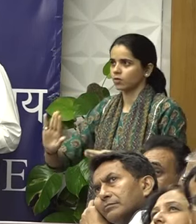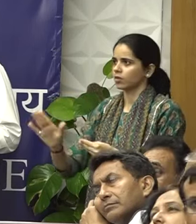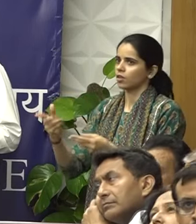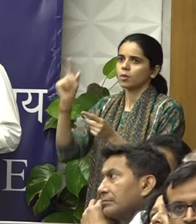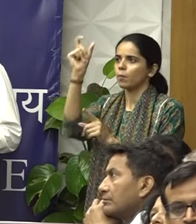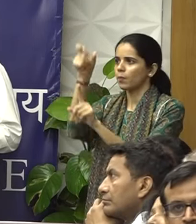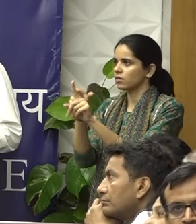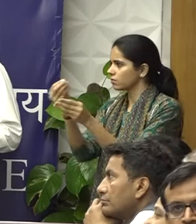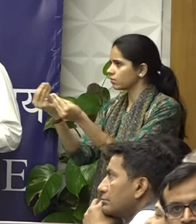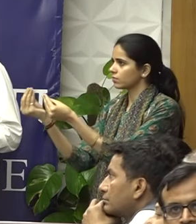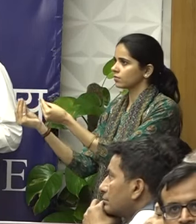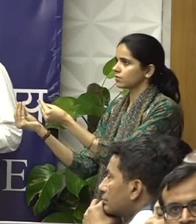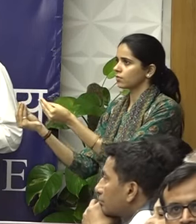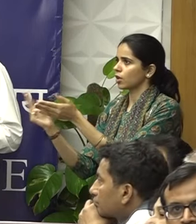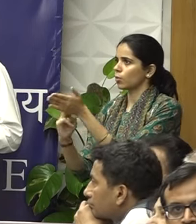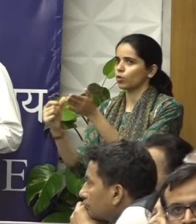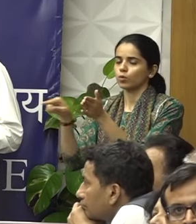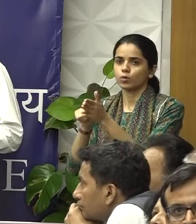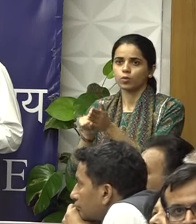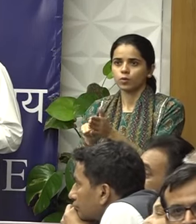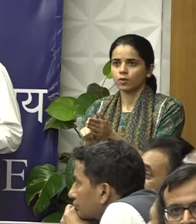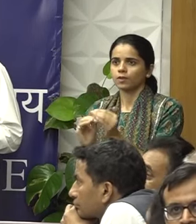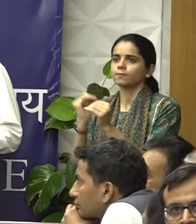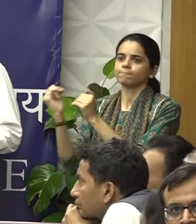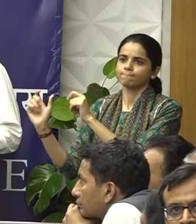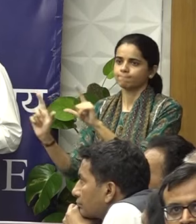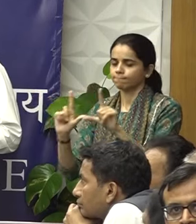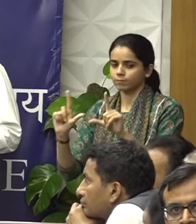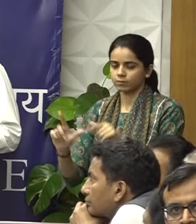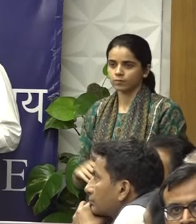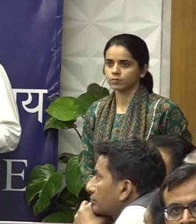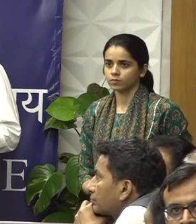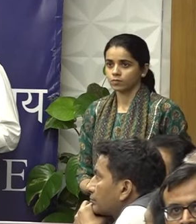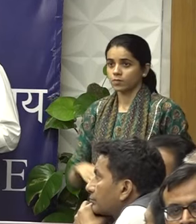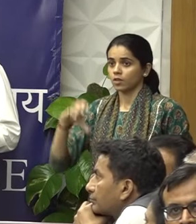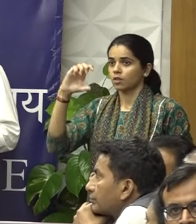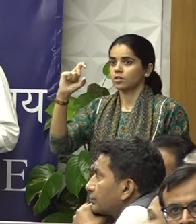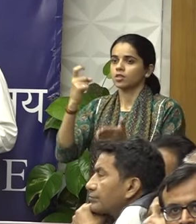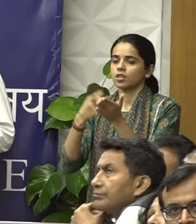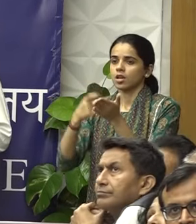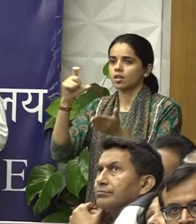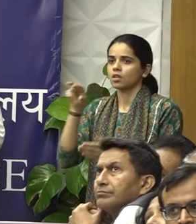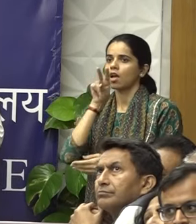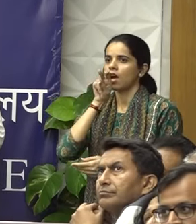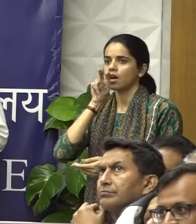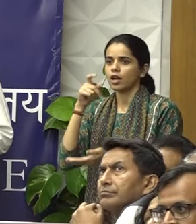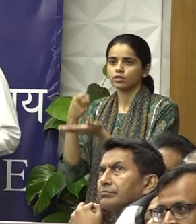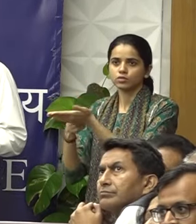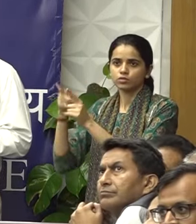यहाँ उपस्थित हैं, कोई बात नहीं, आगे बढ़ना। सीआरसी रांची के साथ नई